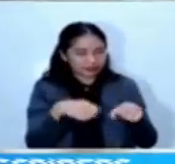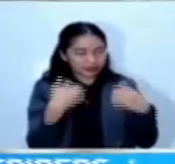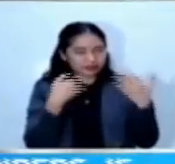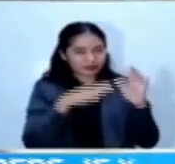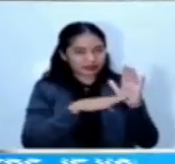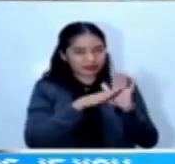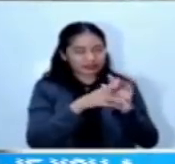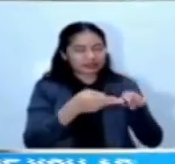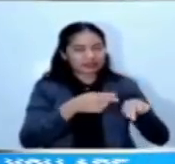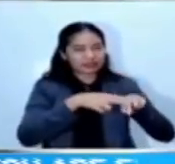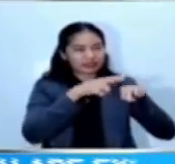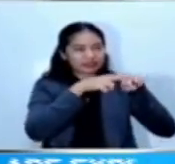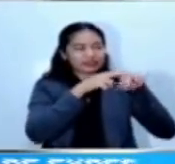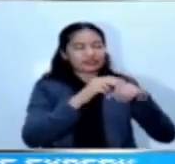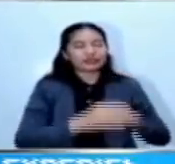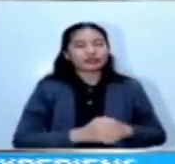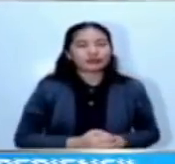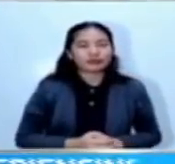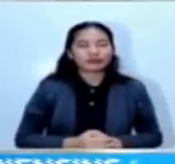araw o linggo?